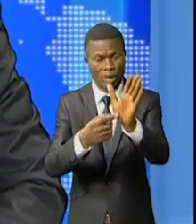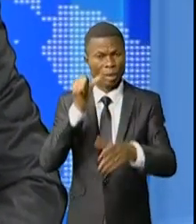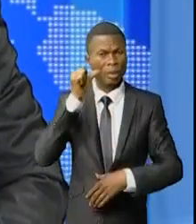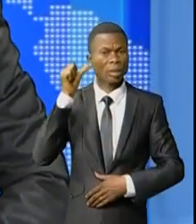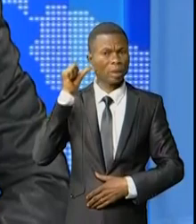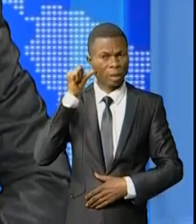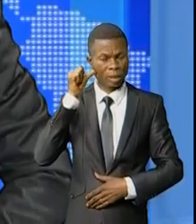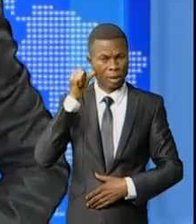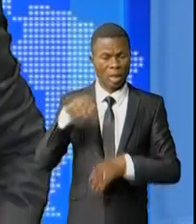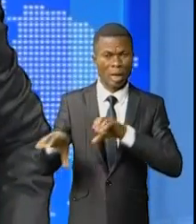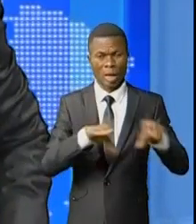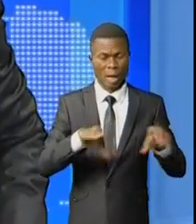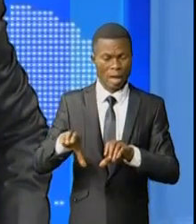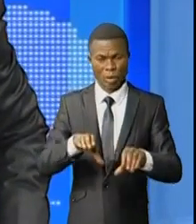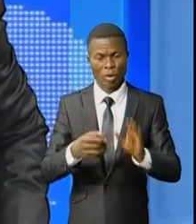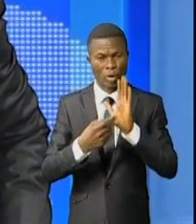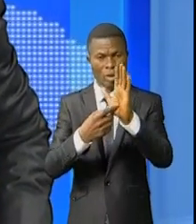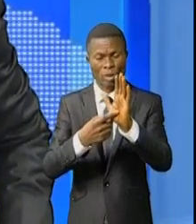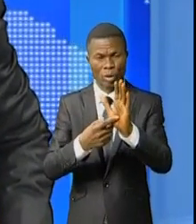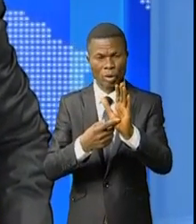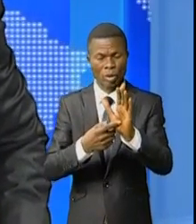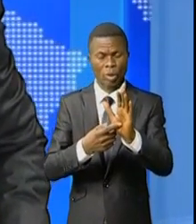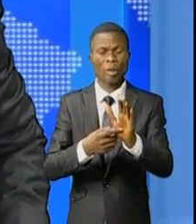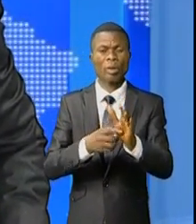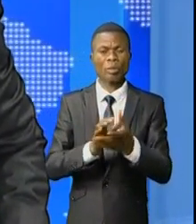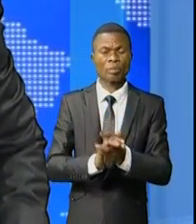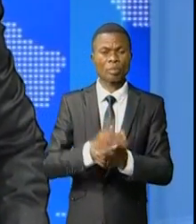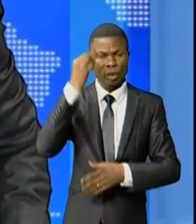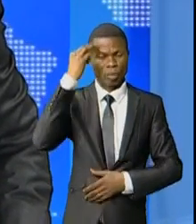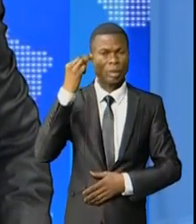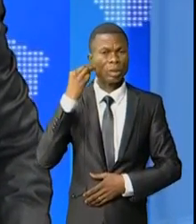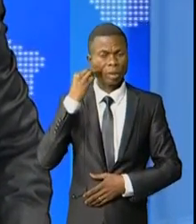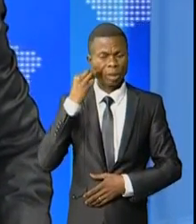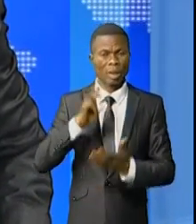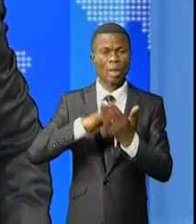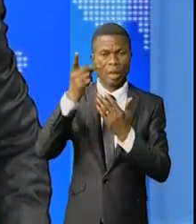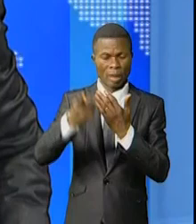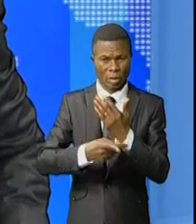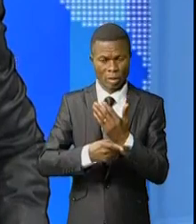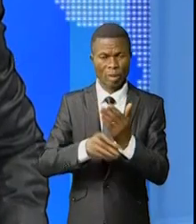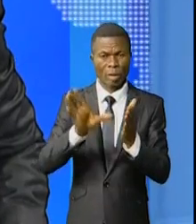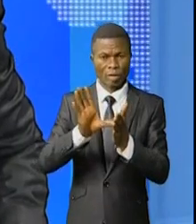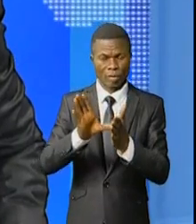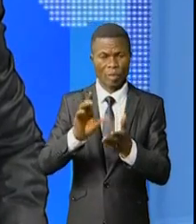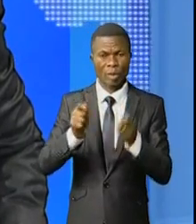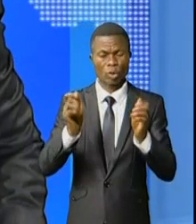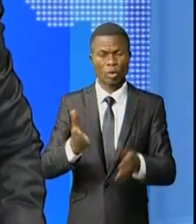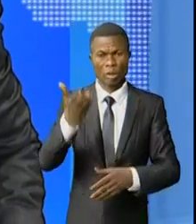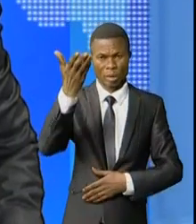hier dans une cérémonie présidée par le ministre du Plan. Reportage Peggy